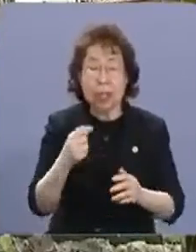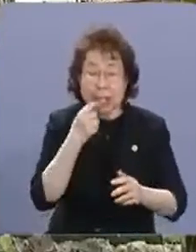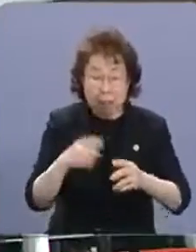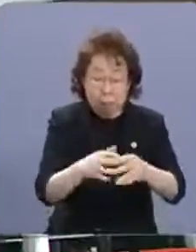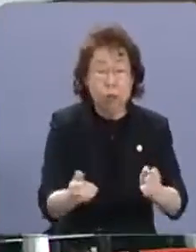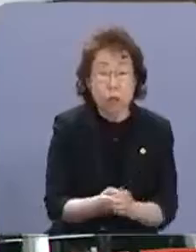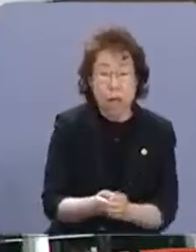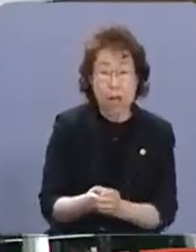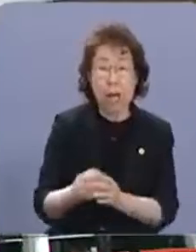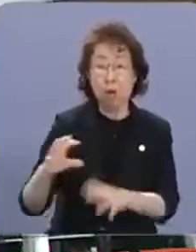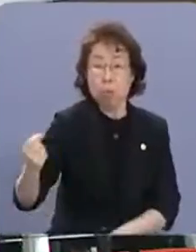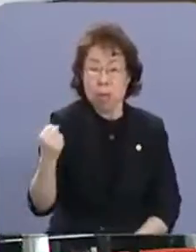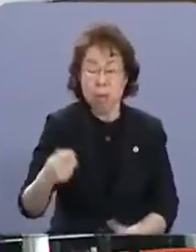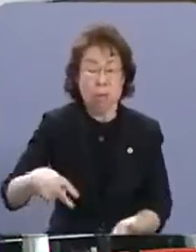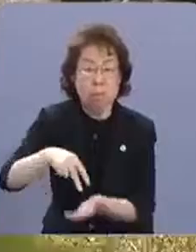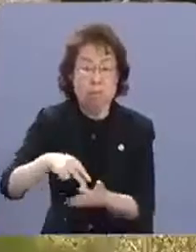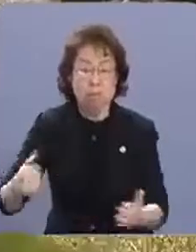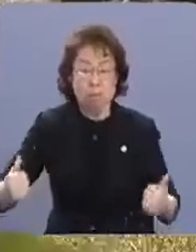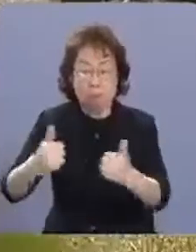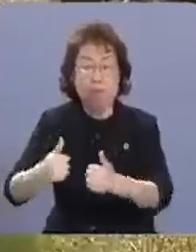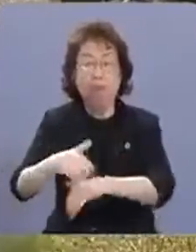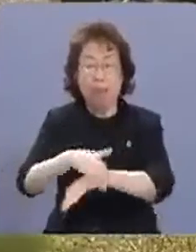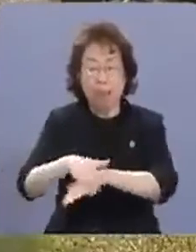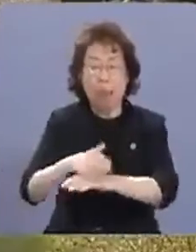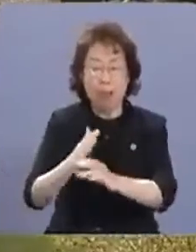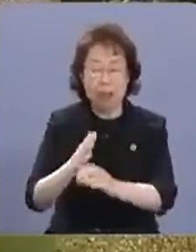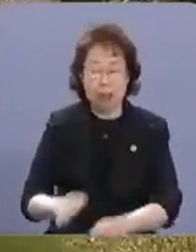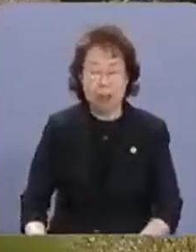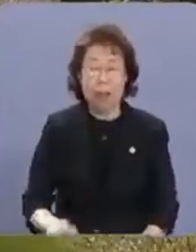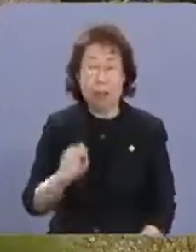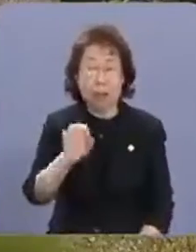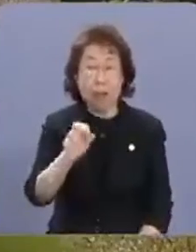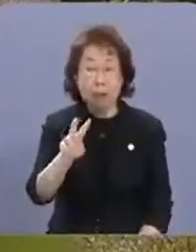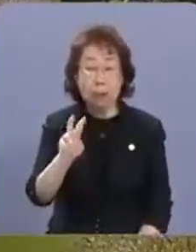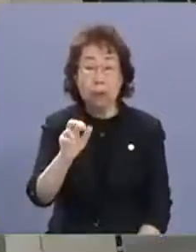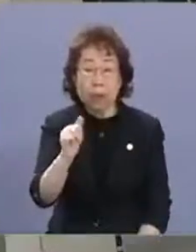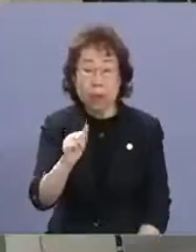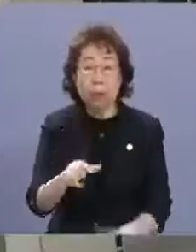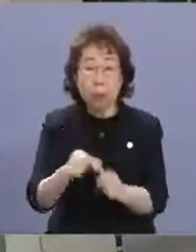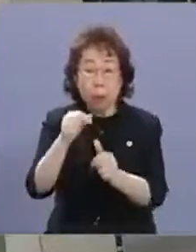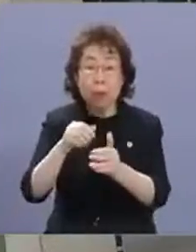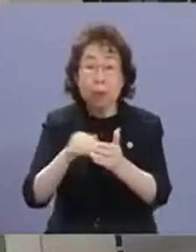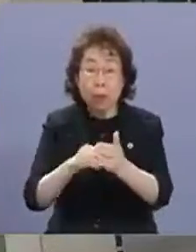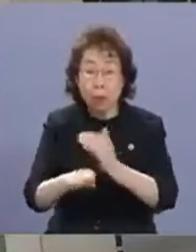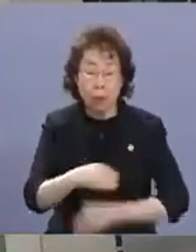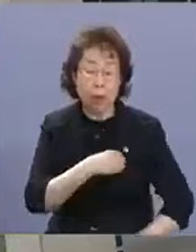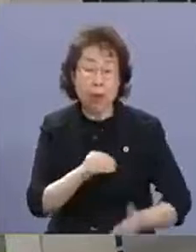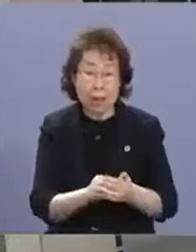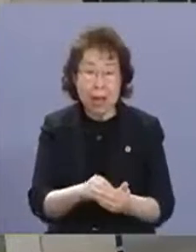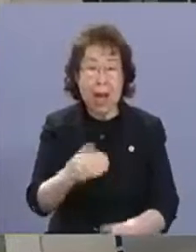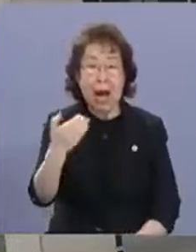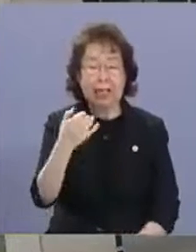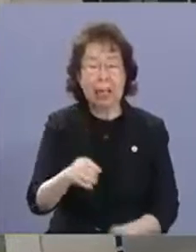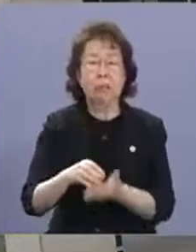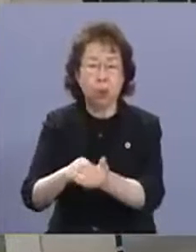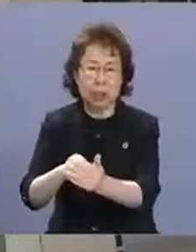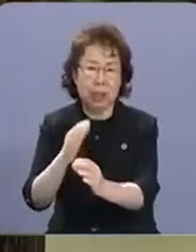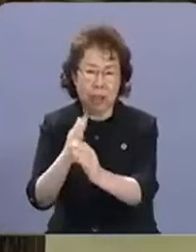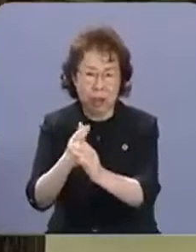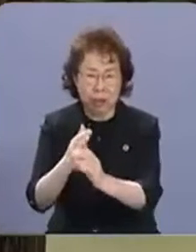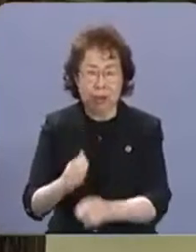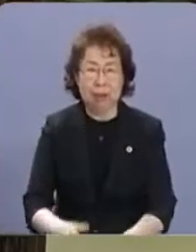후보가 치열한 맞대결을 예고했습니다. 42명을 뽑는 지역구 시의원 선거에는 90명이 도전장을 냈습니다.